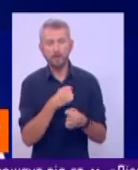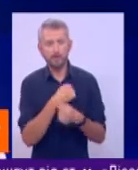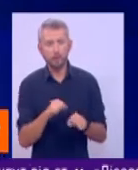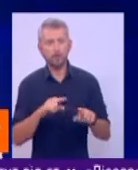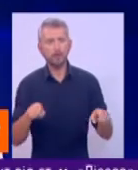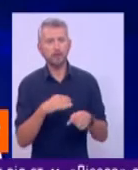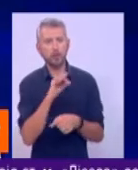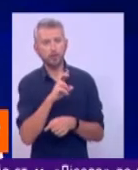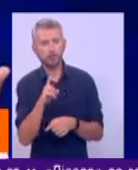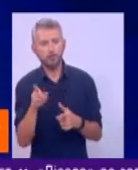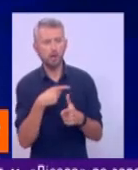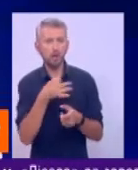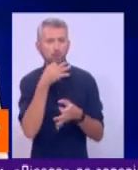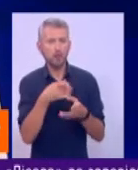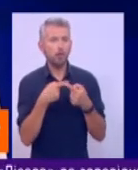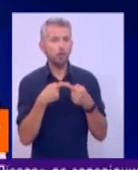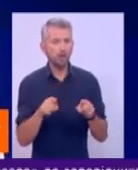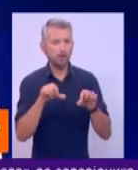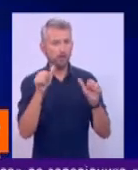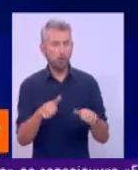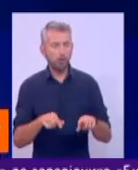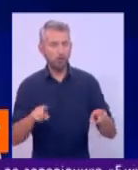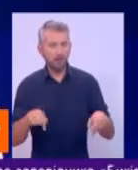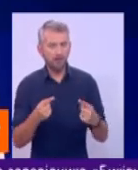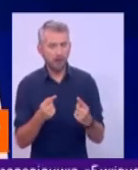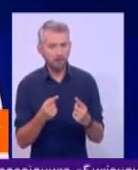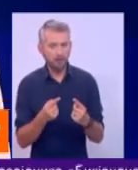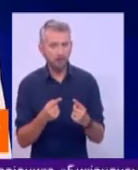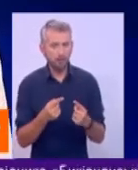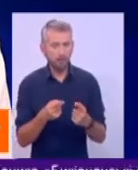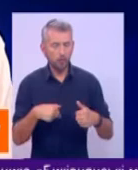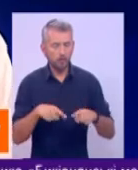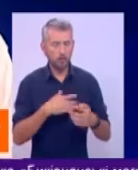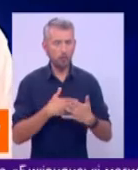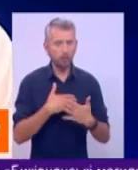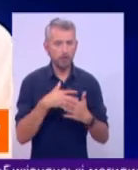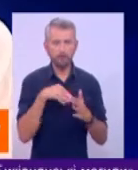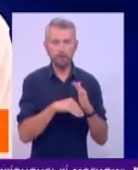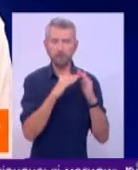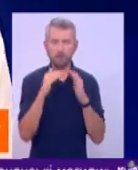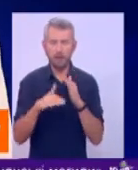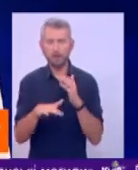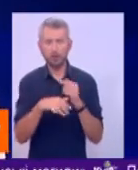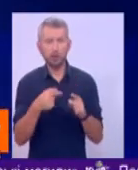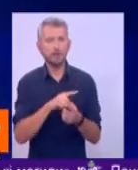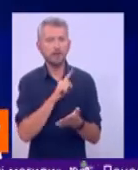создание ОСББ или любых других форм организации общественной, да, в домах, на территориях, это